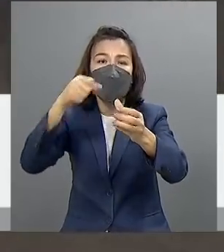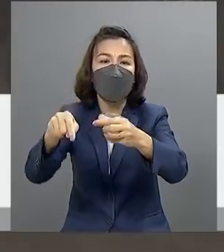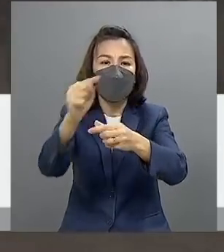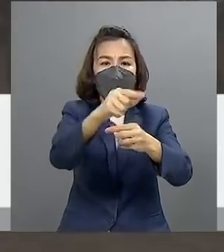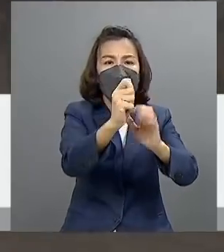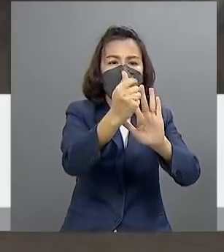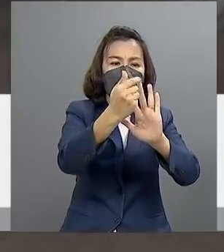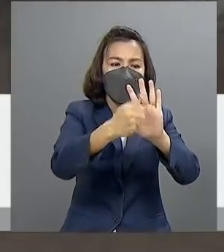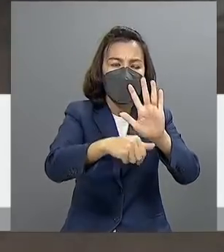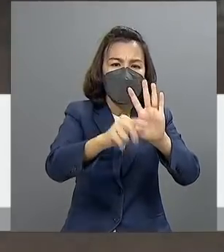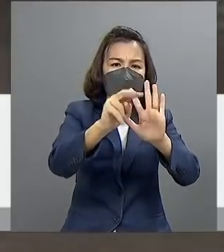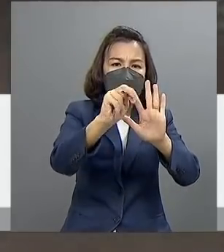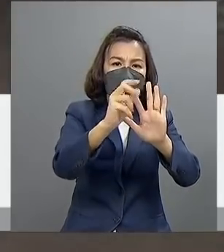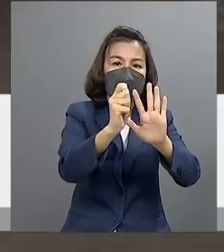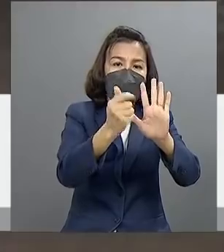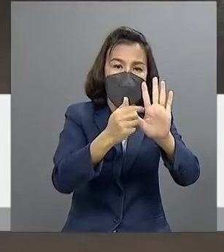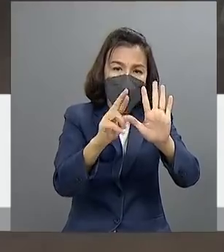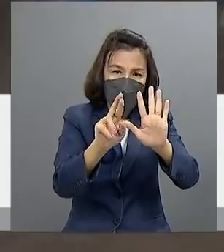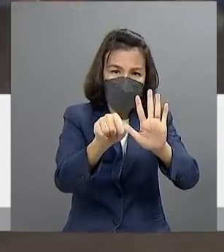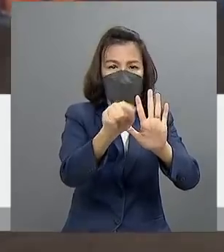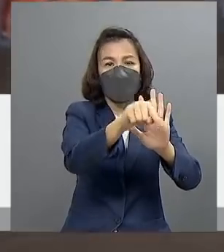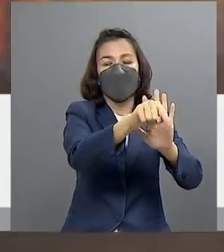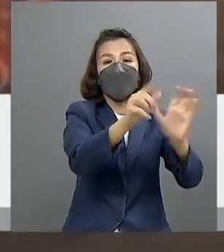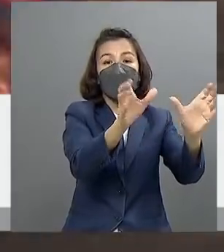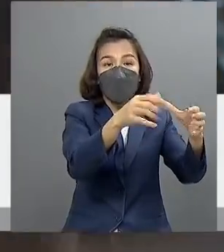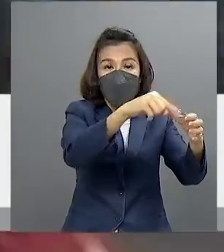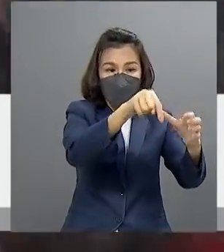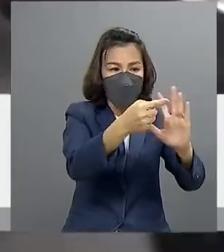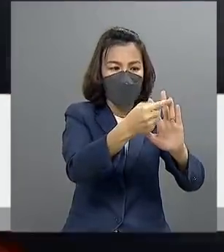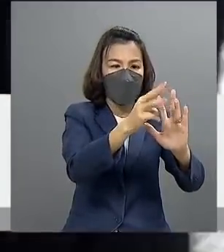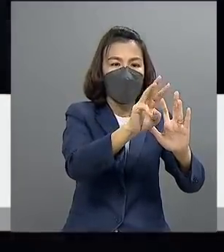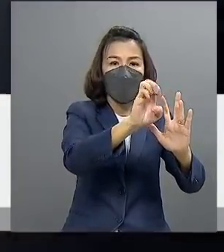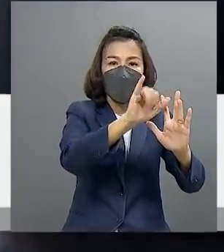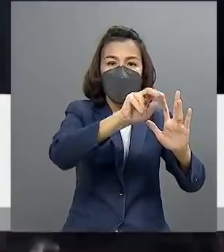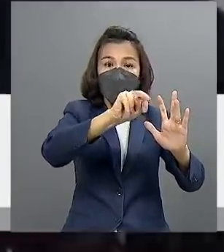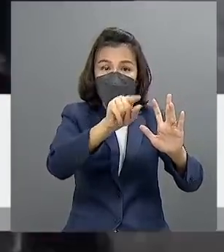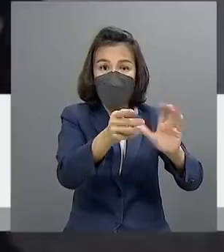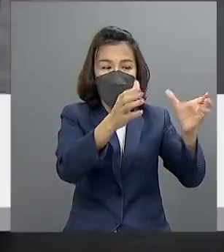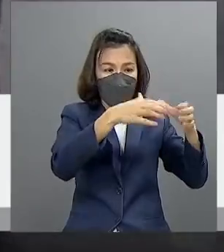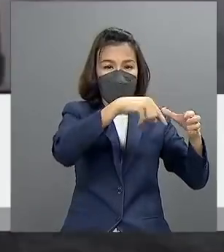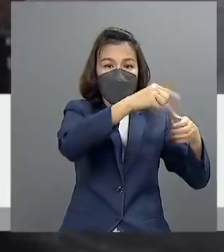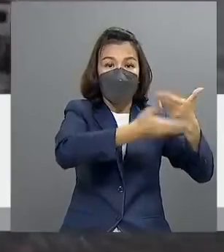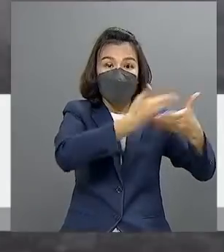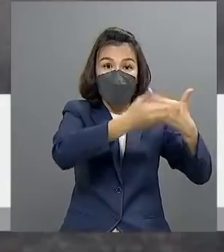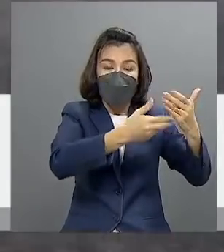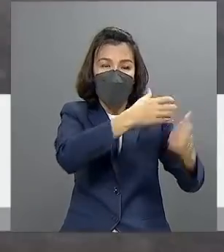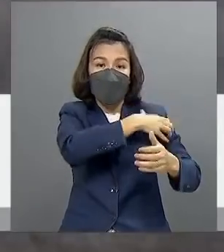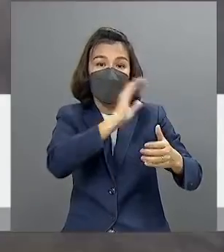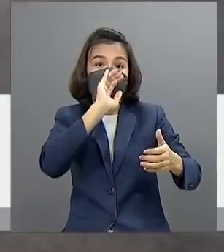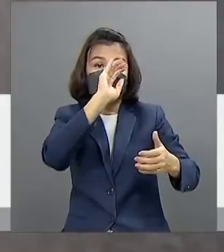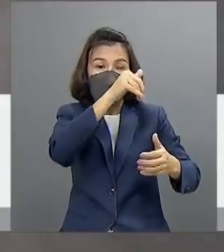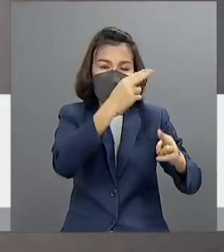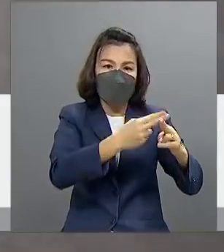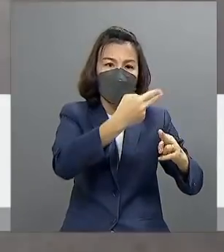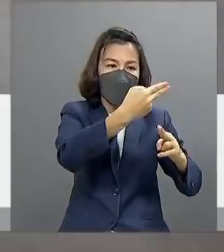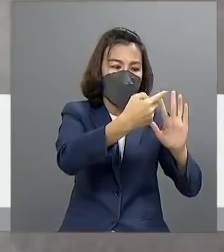ศรีภูมิพลาสเตอร์หมู่ 12ตำบลเวียงอำเภอฝางดีและคัตเตอร์ตลาดเทศบาลตำบลหางดงอำเภอหางดง